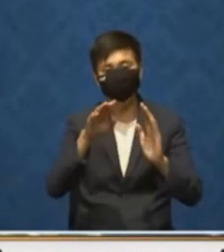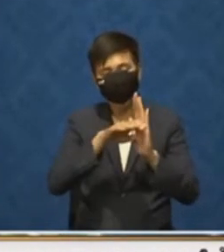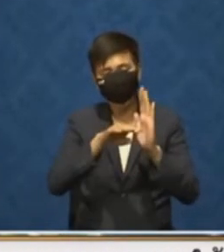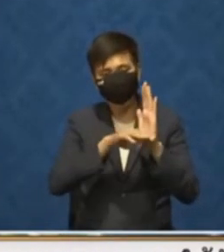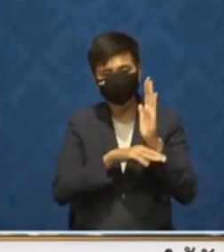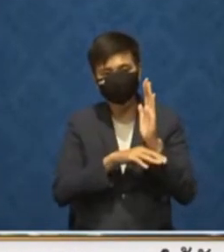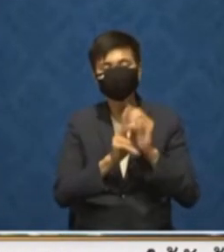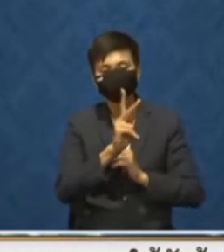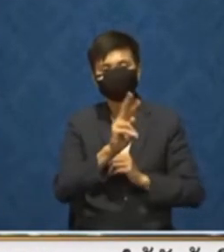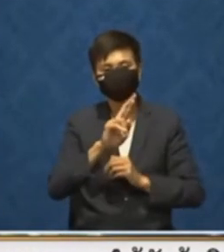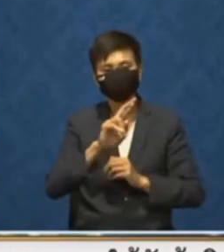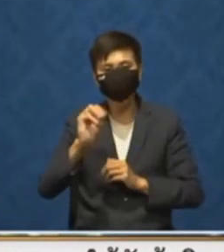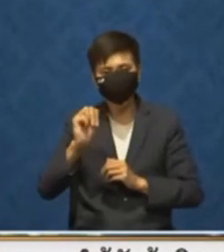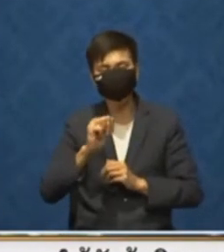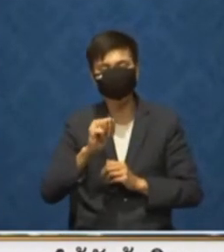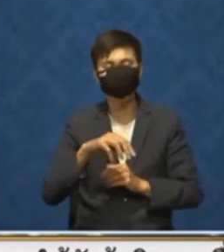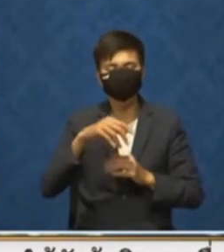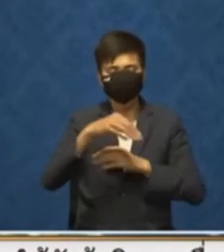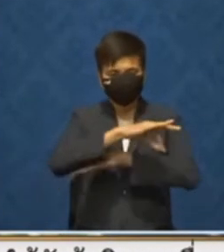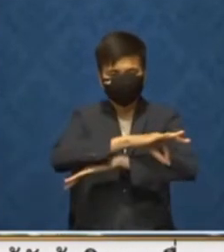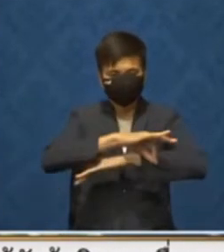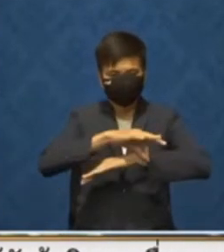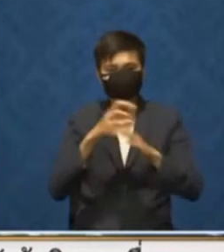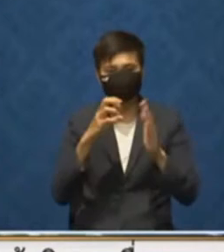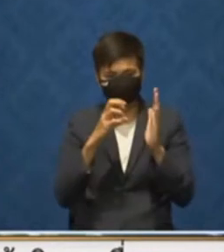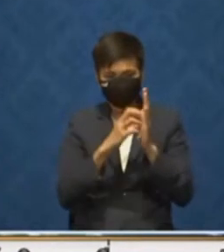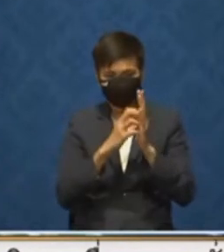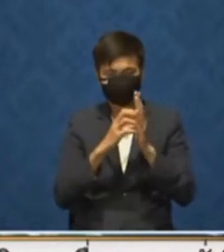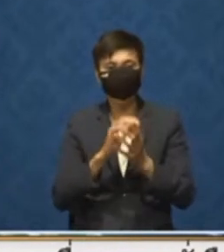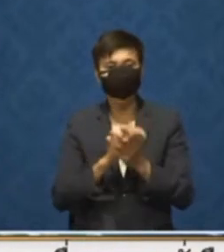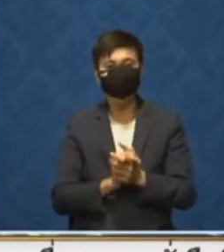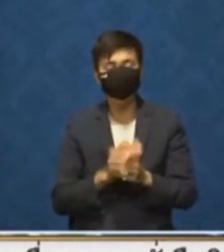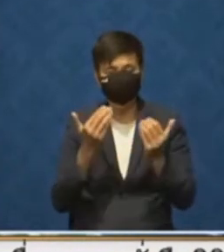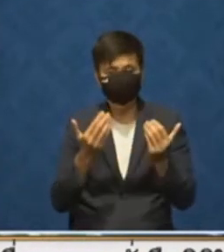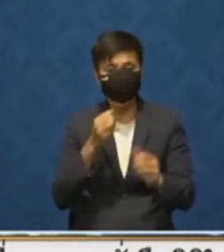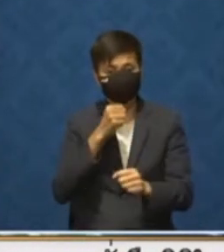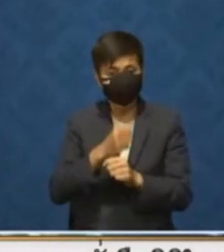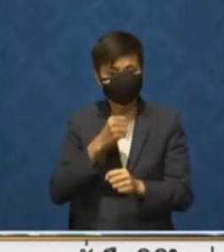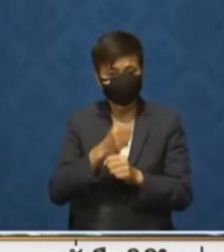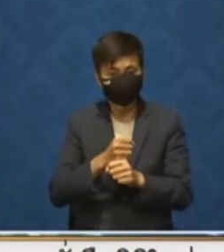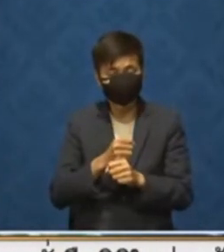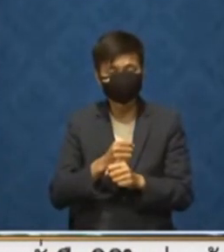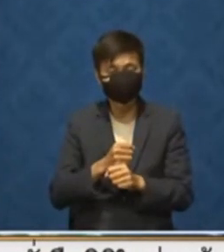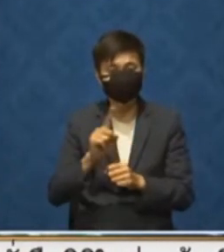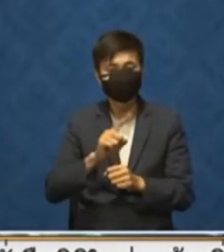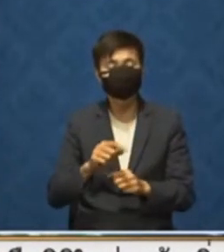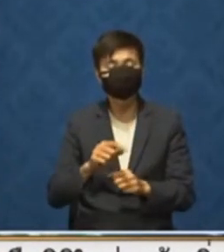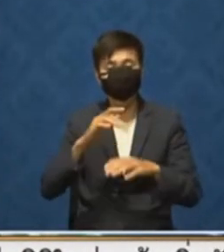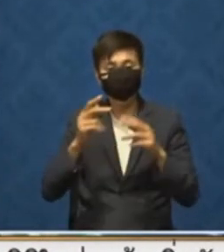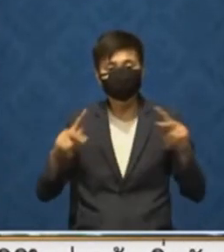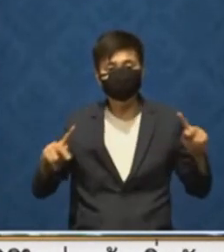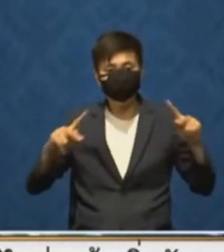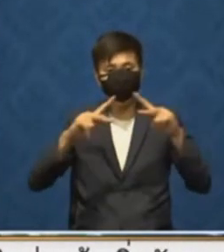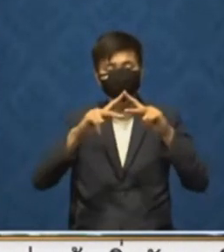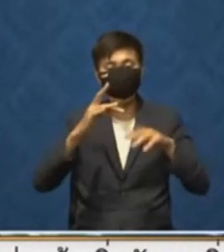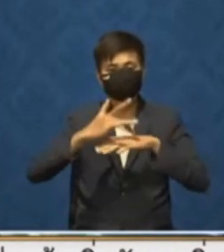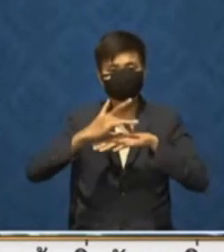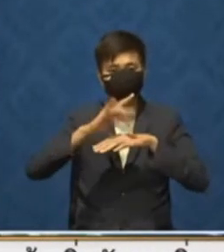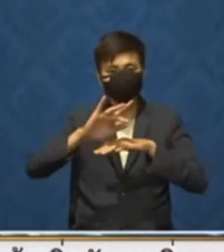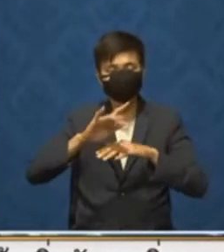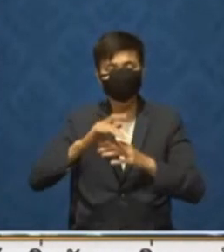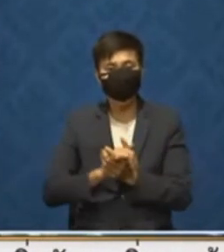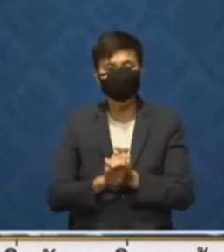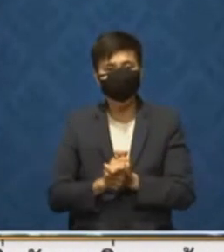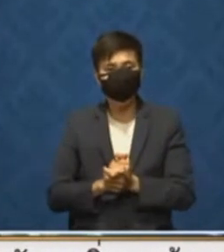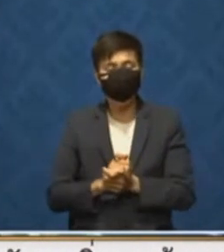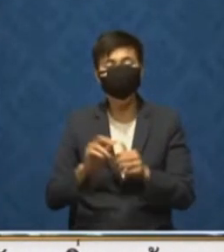มากนะครับและที่สำคัญเป็นที่ผ่านมานั้นแหละครับเป็นการทำงานภายใต้ภารกิจของกระทรวงทรัพย์ที่อยู่ภายใต้การดูแลของท่าน